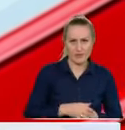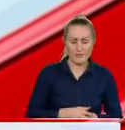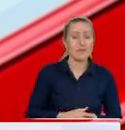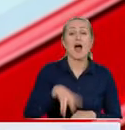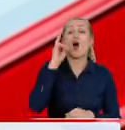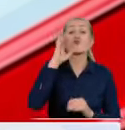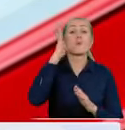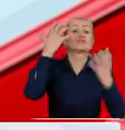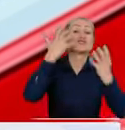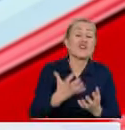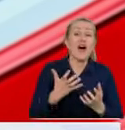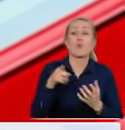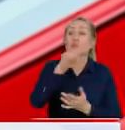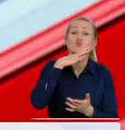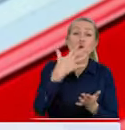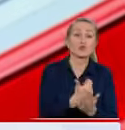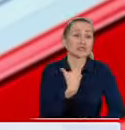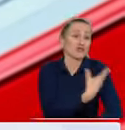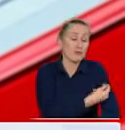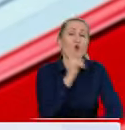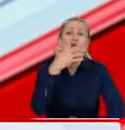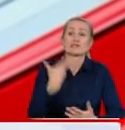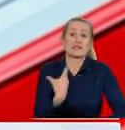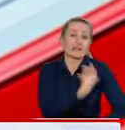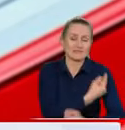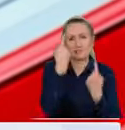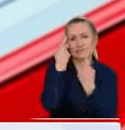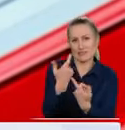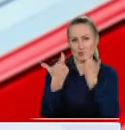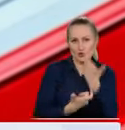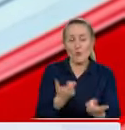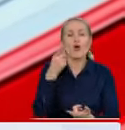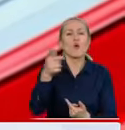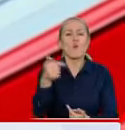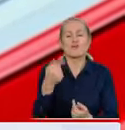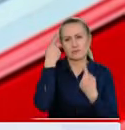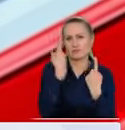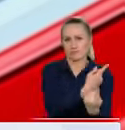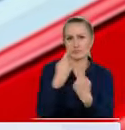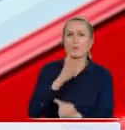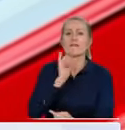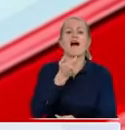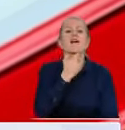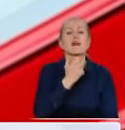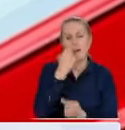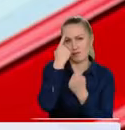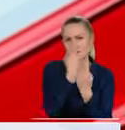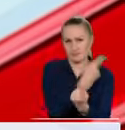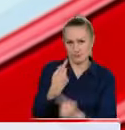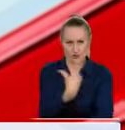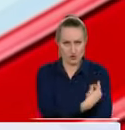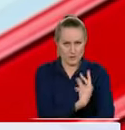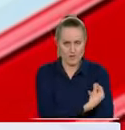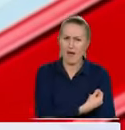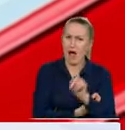będzie chciał skorzystać z tej szczepionki i zaszczepić się, ten to zrobi. To znaczy, powinno to być dowolne, tak jak jest przy grypie. Natomiast troszkę